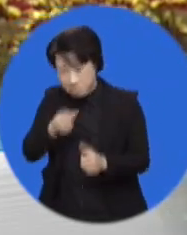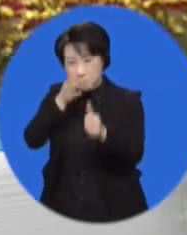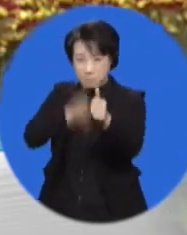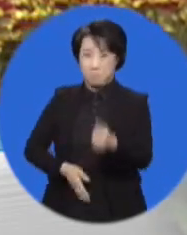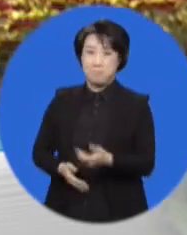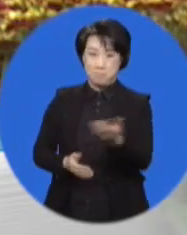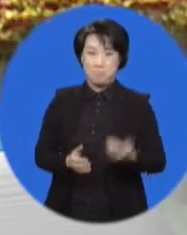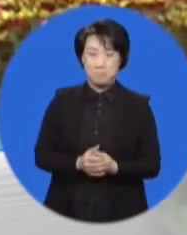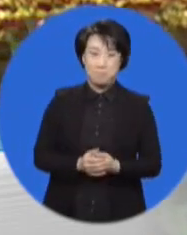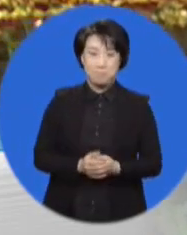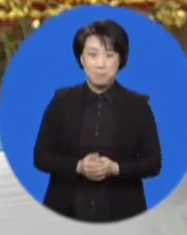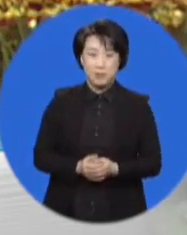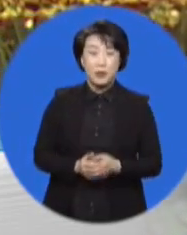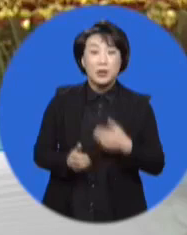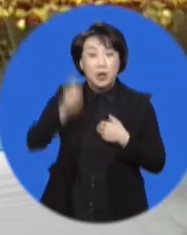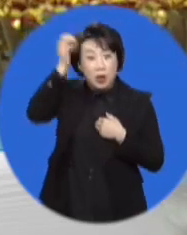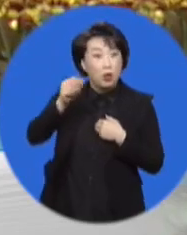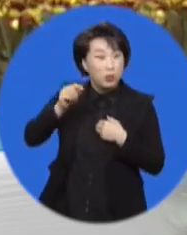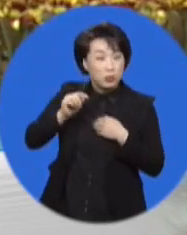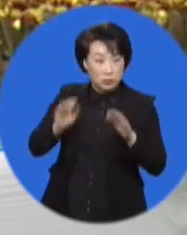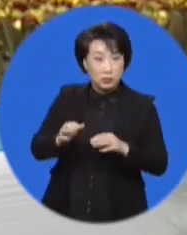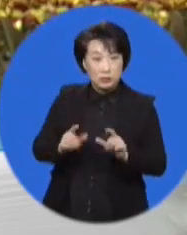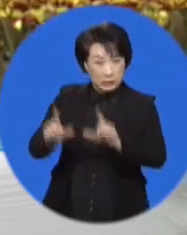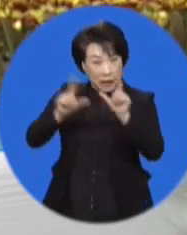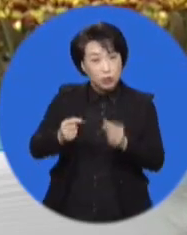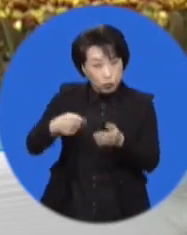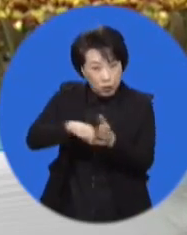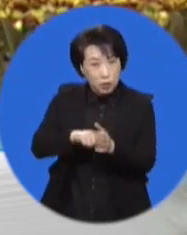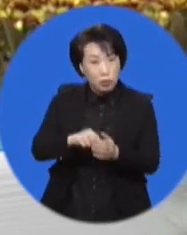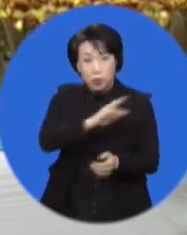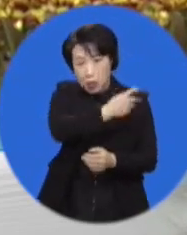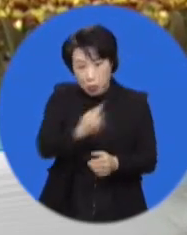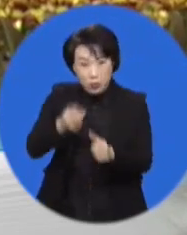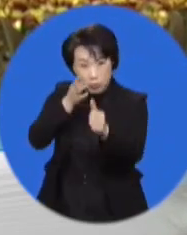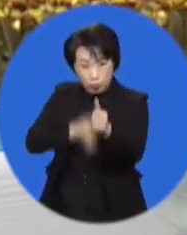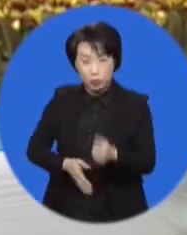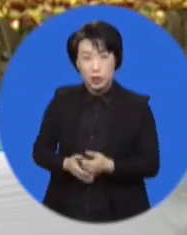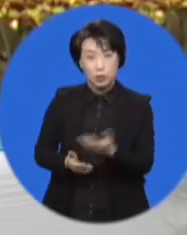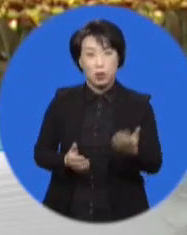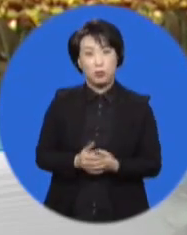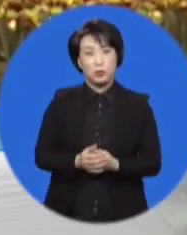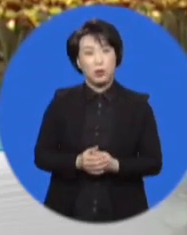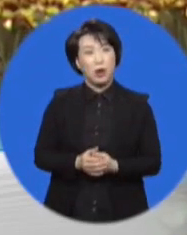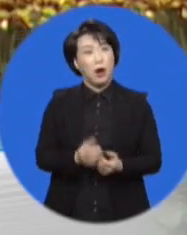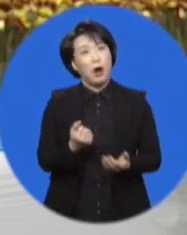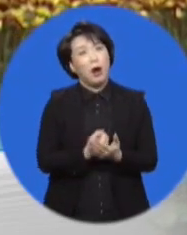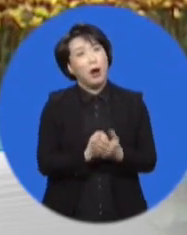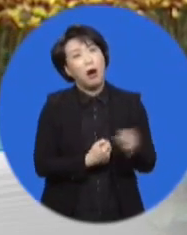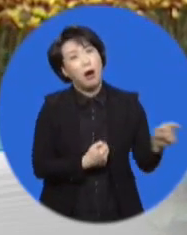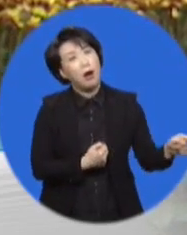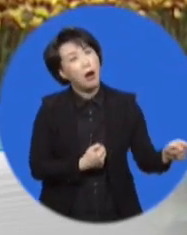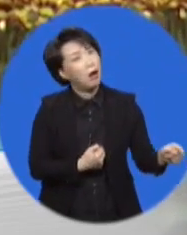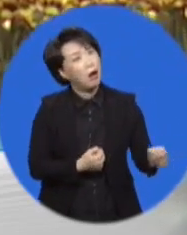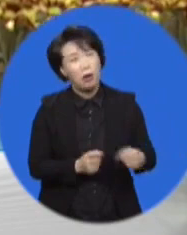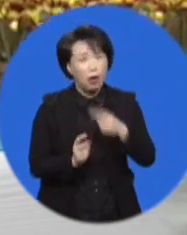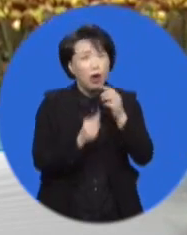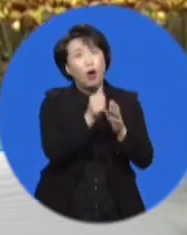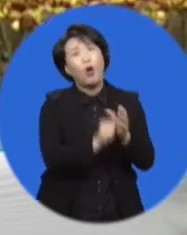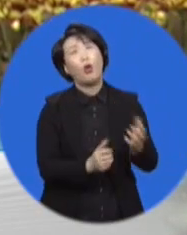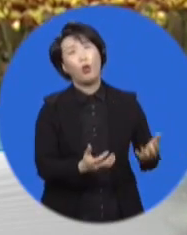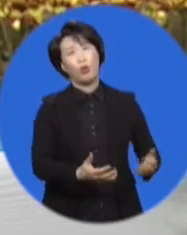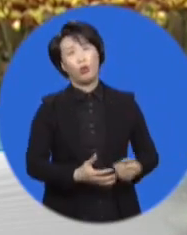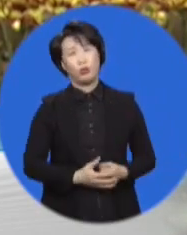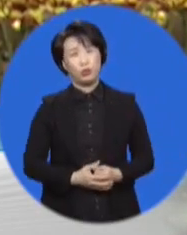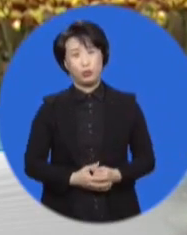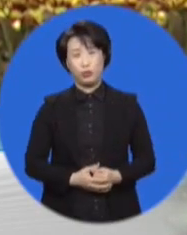그만요. 살기 위해서 돌아와라 그만요. 얼마나 이렇게 비참하게 정말로 타락했냐 그만요.